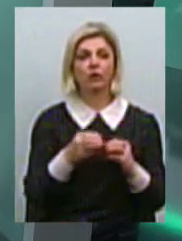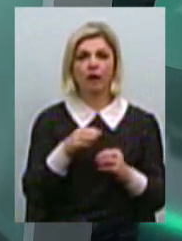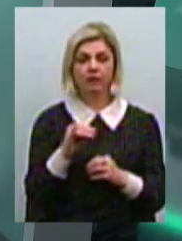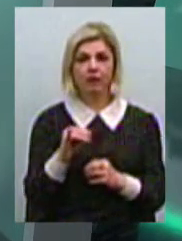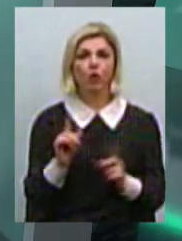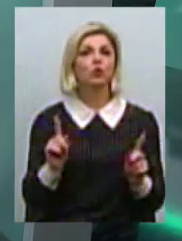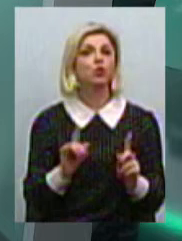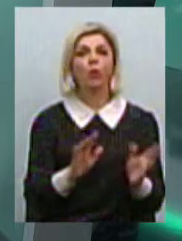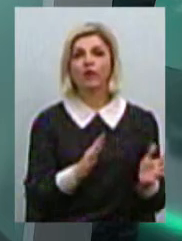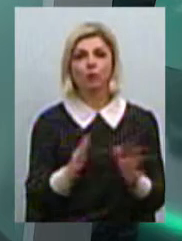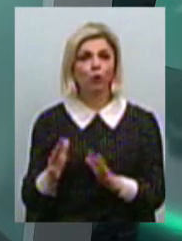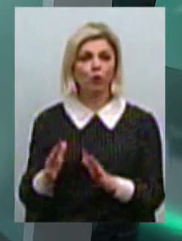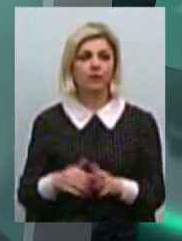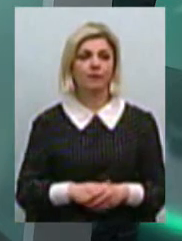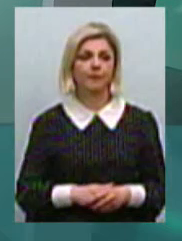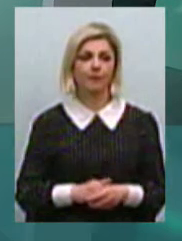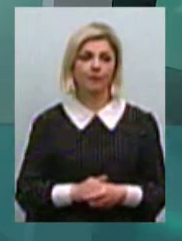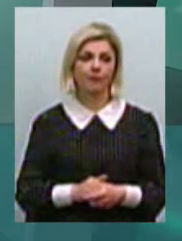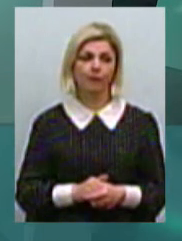в результаті, що відбулося?